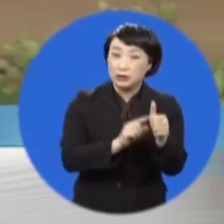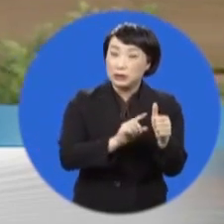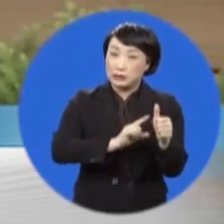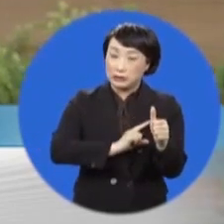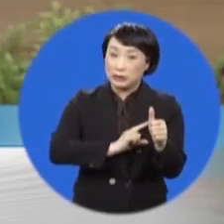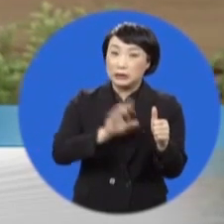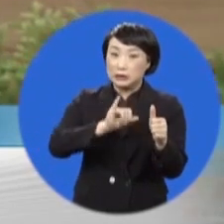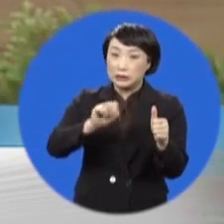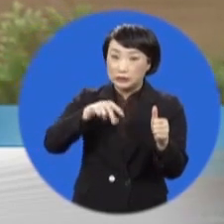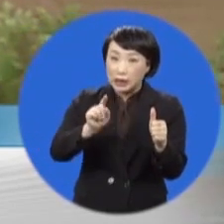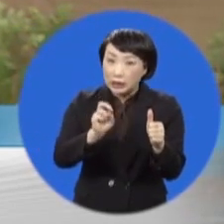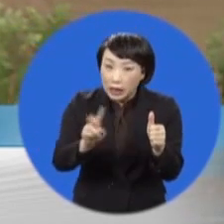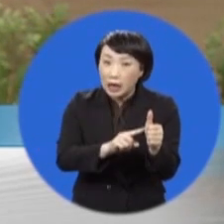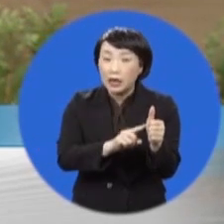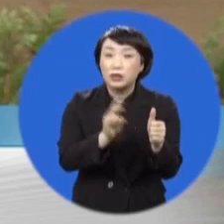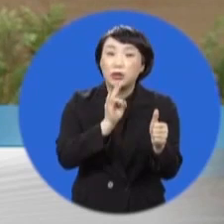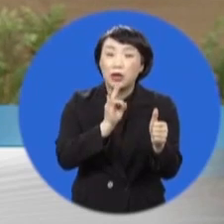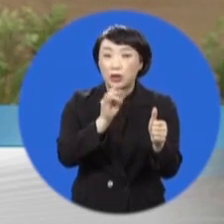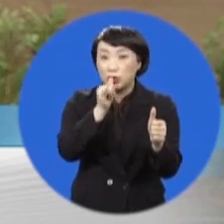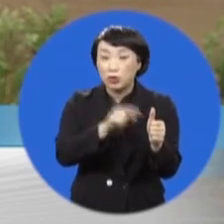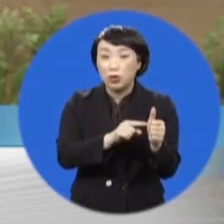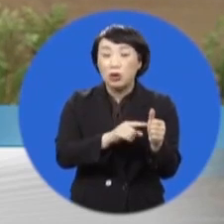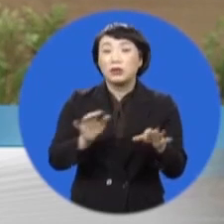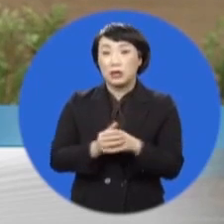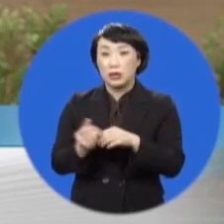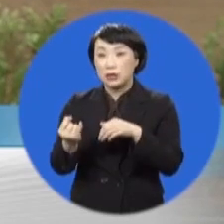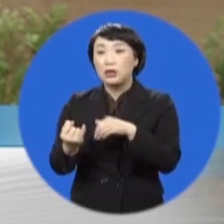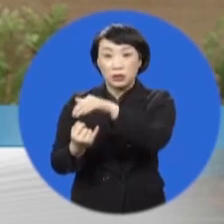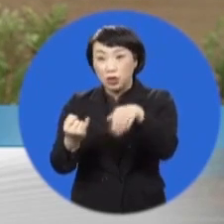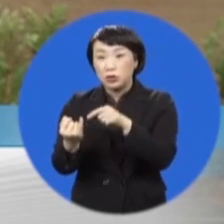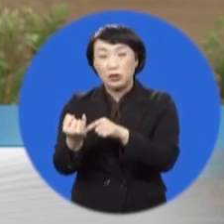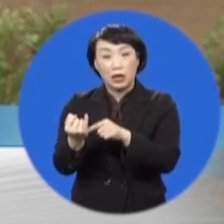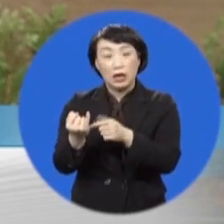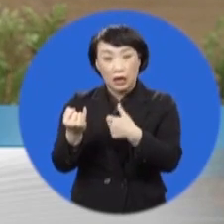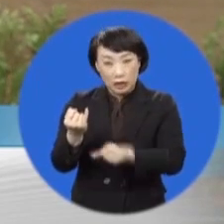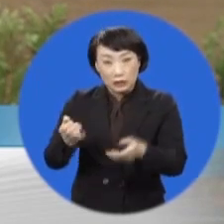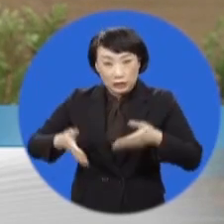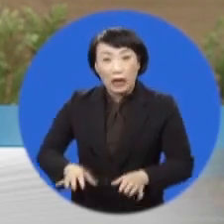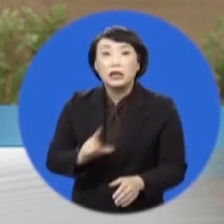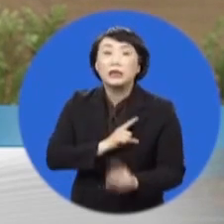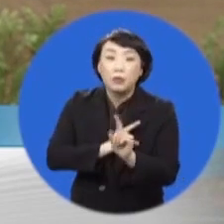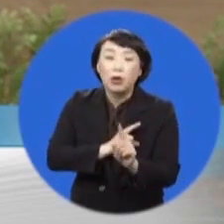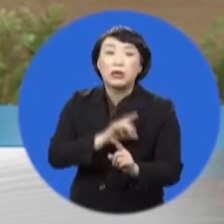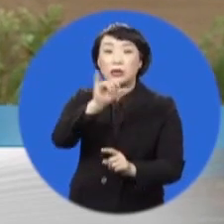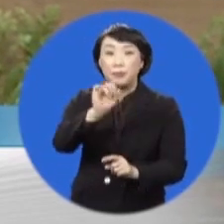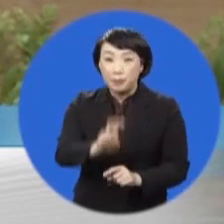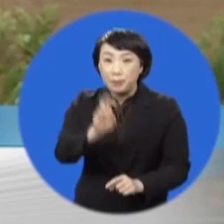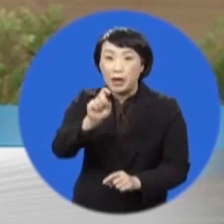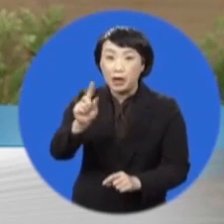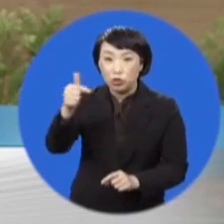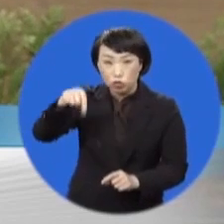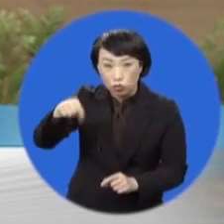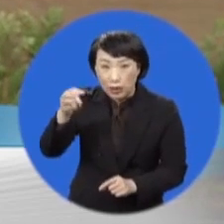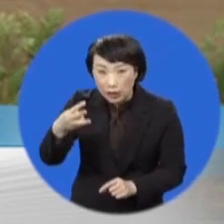통해서 중요 가둔다 이 드물 유마 매기가 아니라 비눗물 번역한